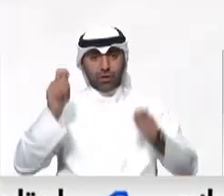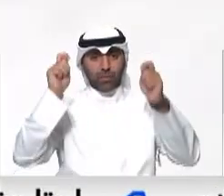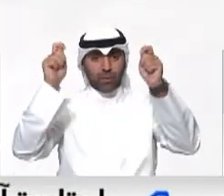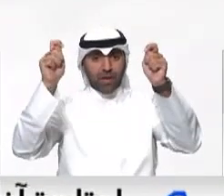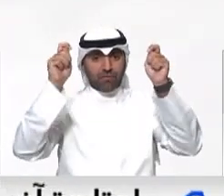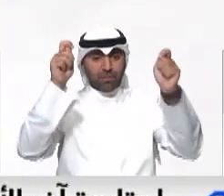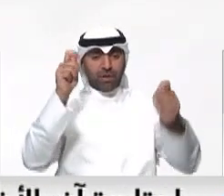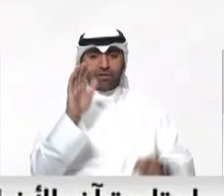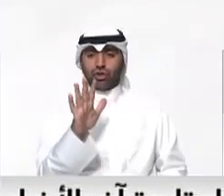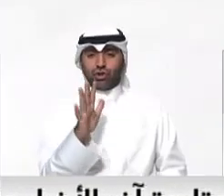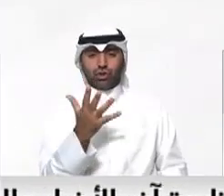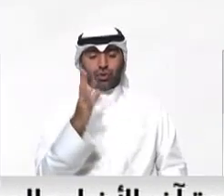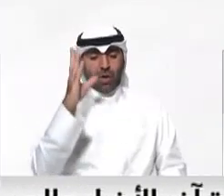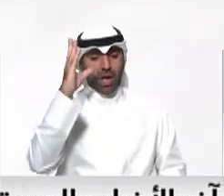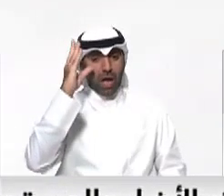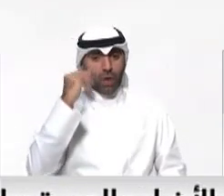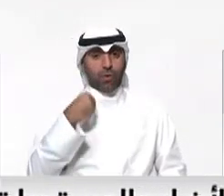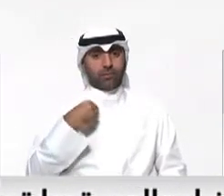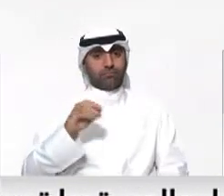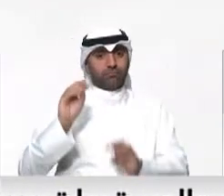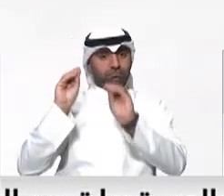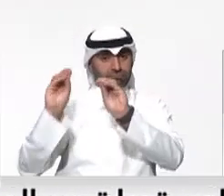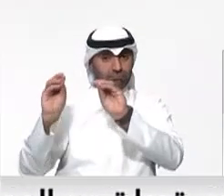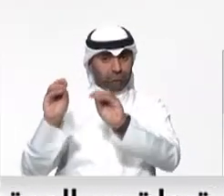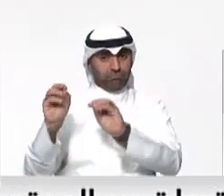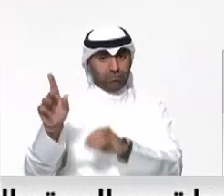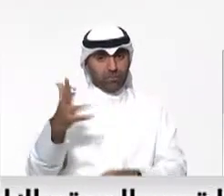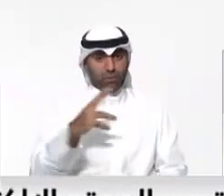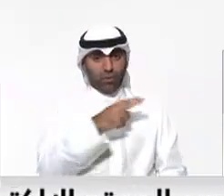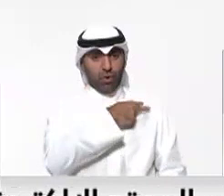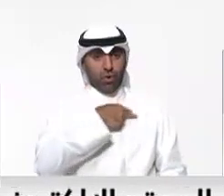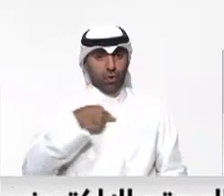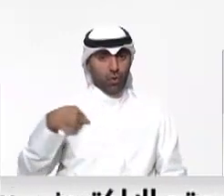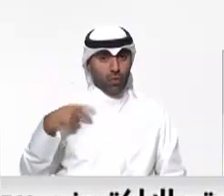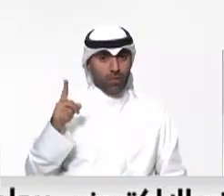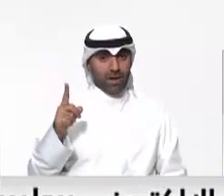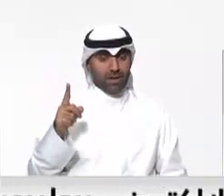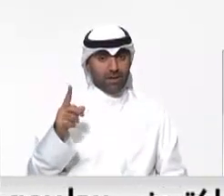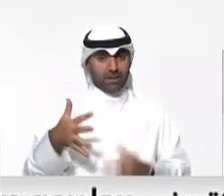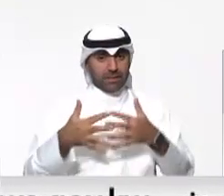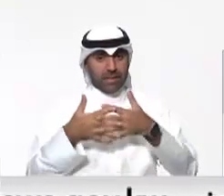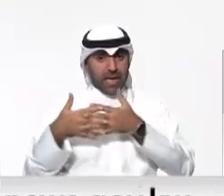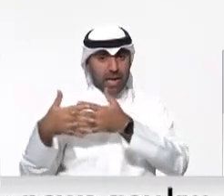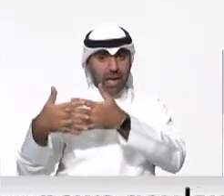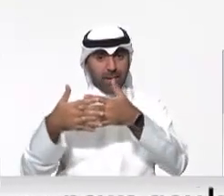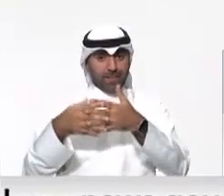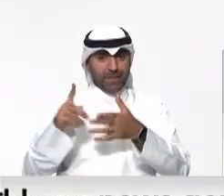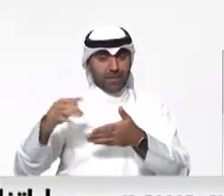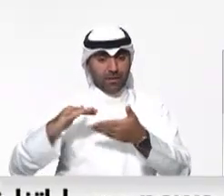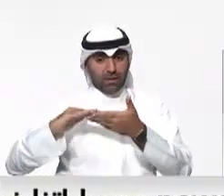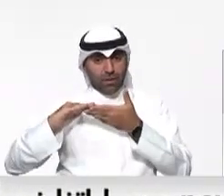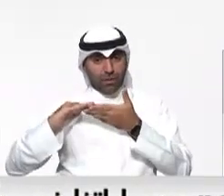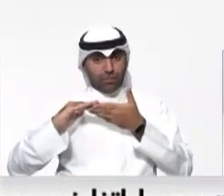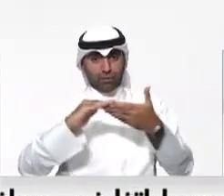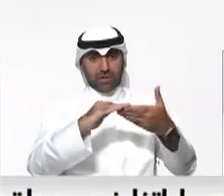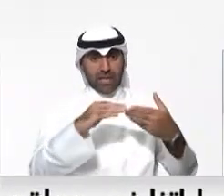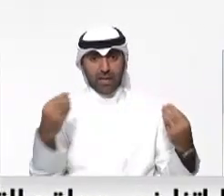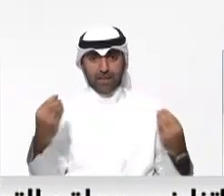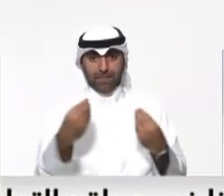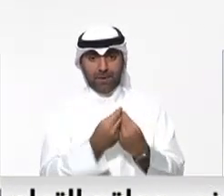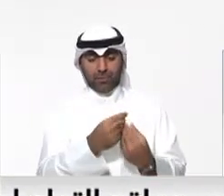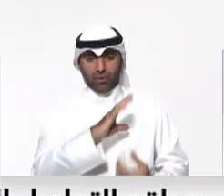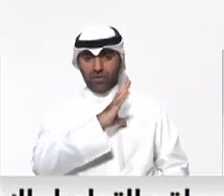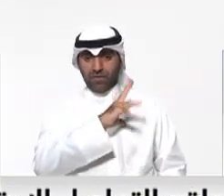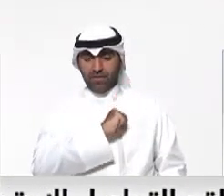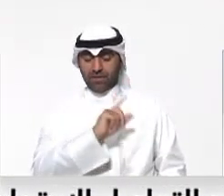ومن جانبها قالت صحيفة نيويورك تايمز إن أزمة غزة ومعاناة الفلسطينيين وحدت الجالية العربية المسلمة في الولايات المتحدة